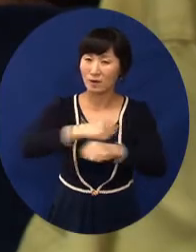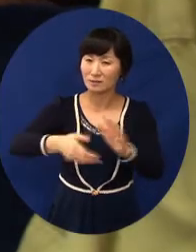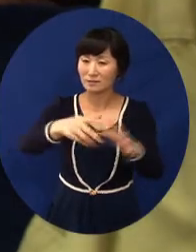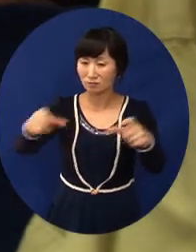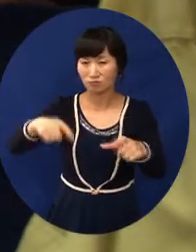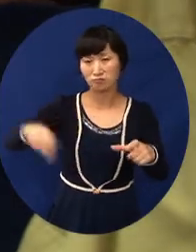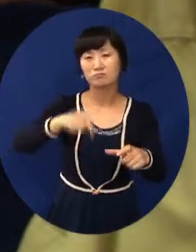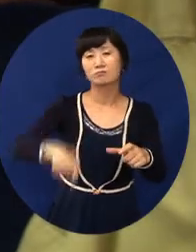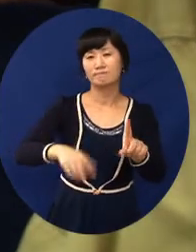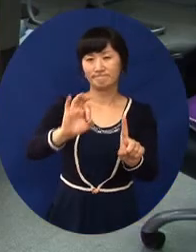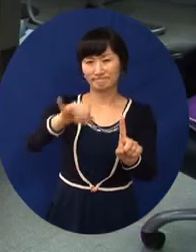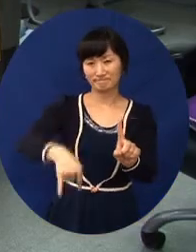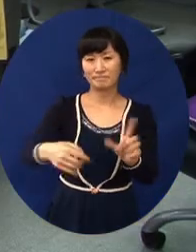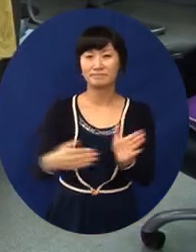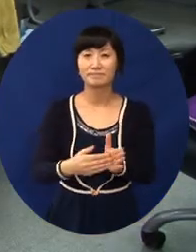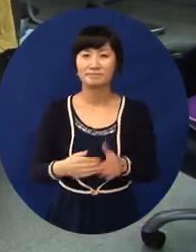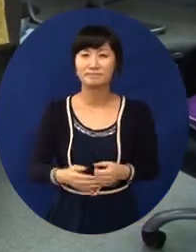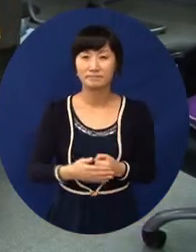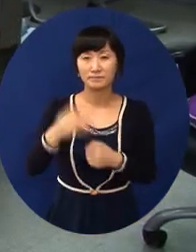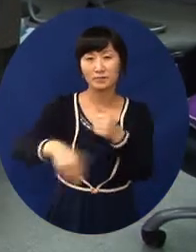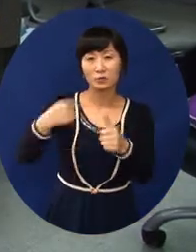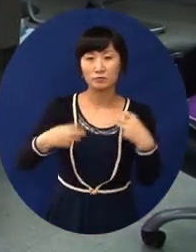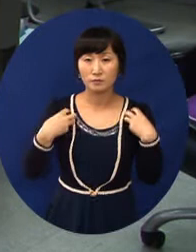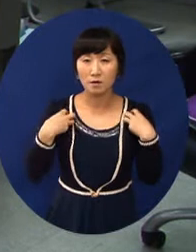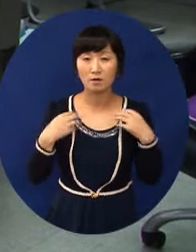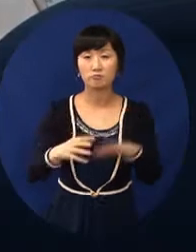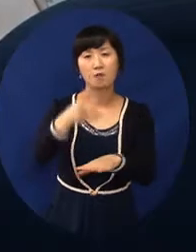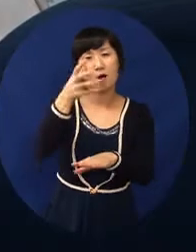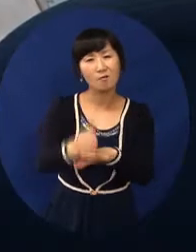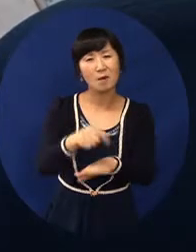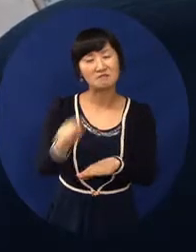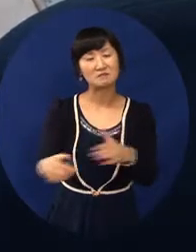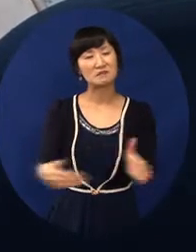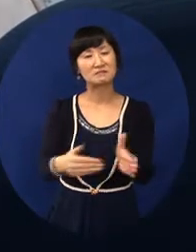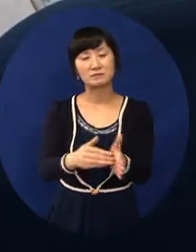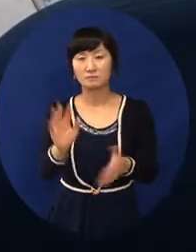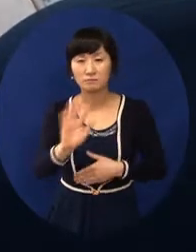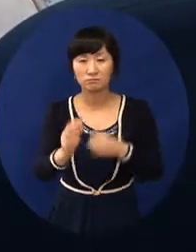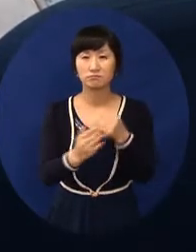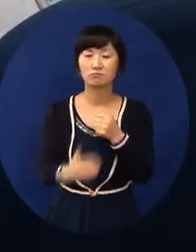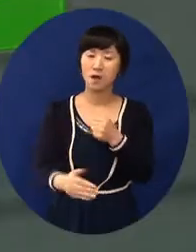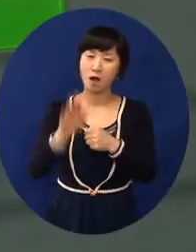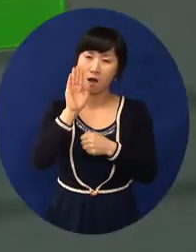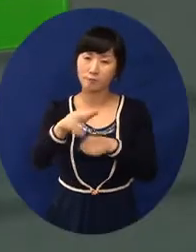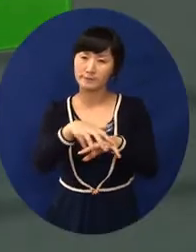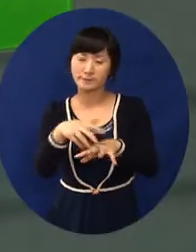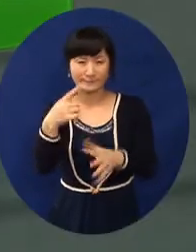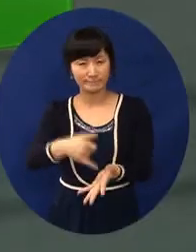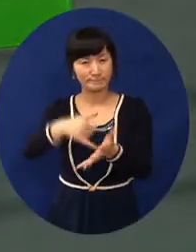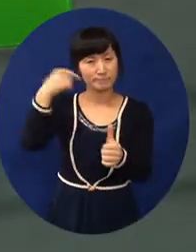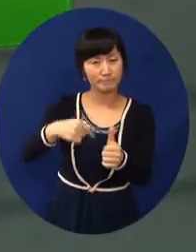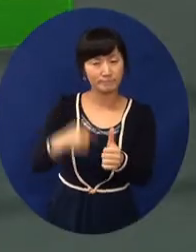가운데 종합 1위를 차지했습니다. 대구시 교육청은 이번 결과에 안주하지 않고 체계적인